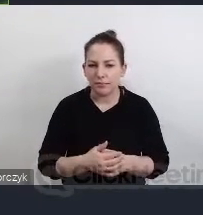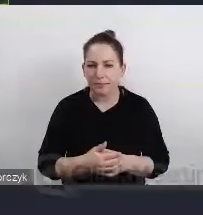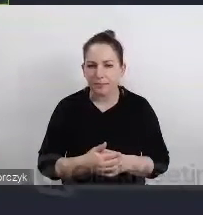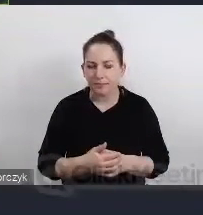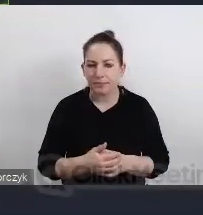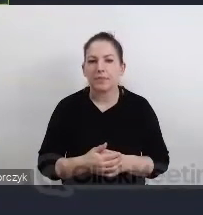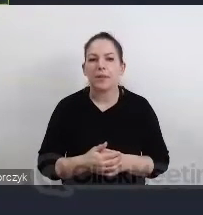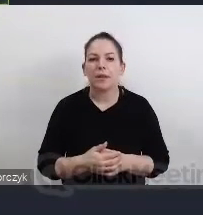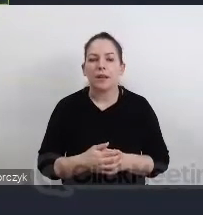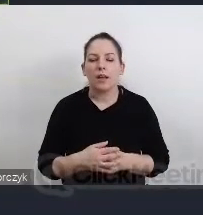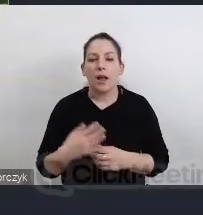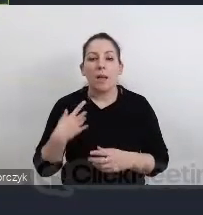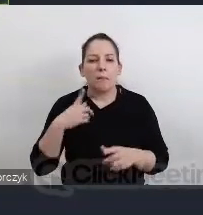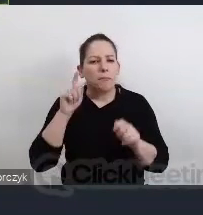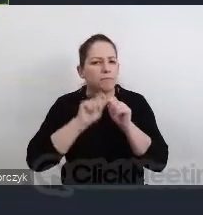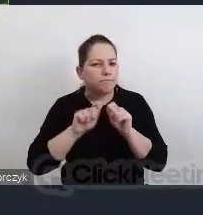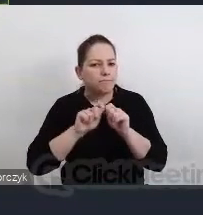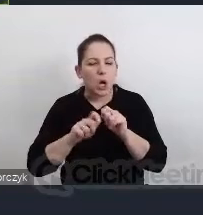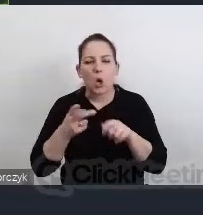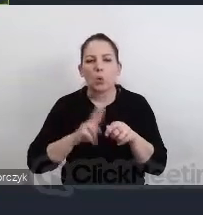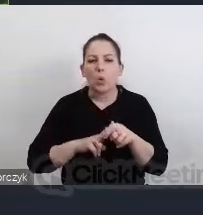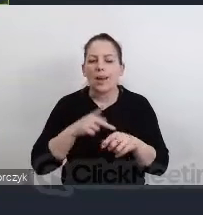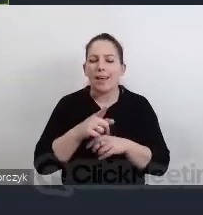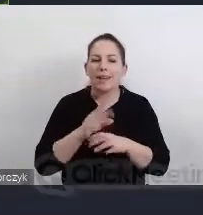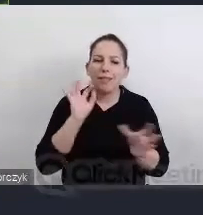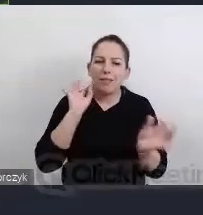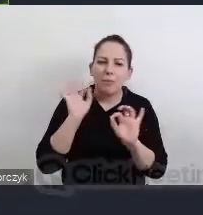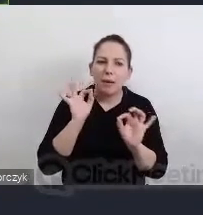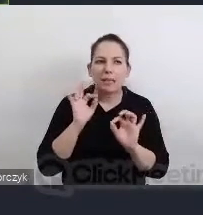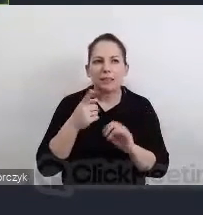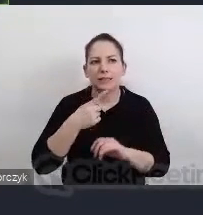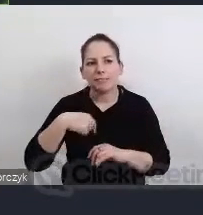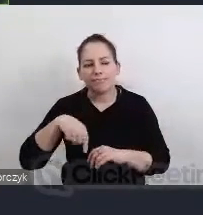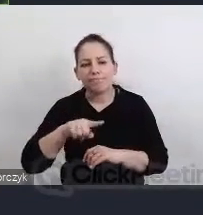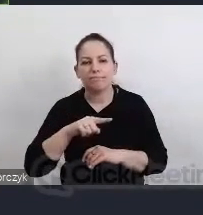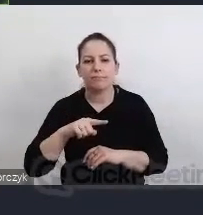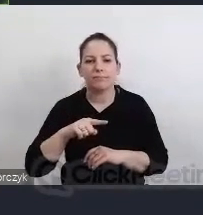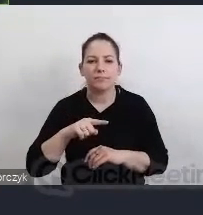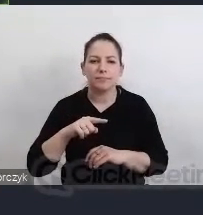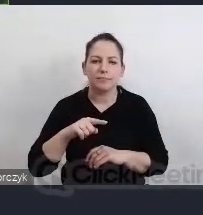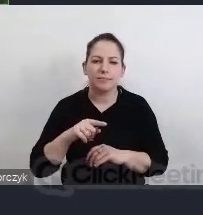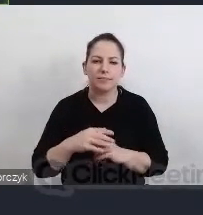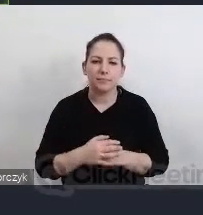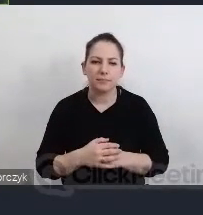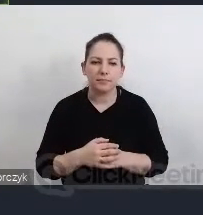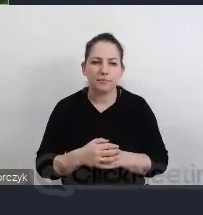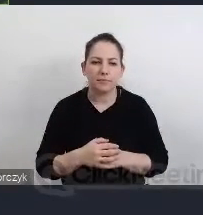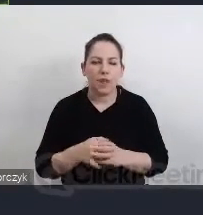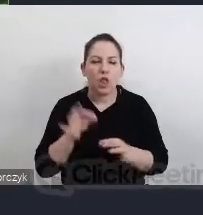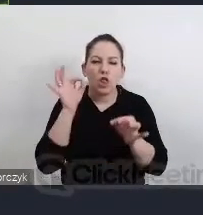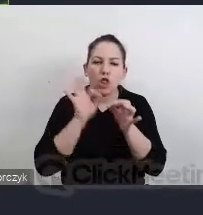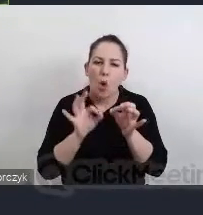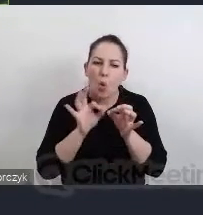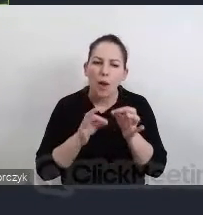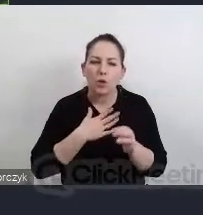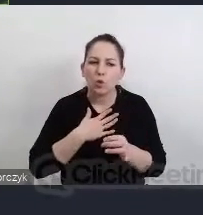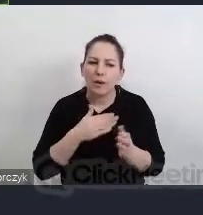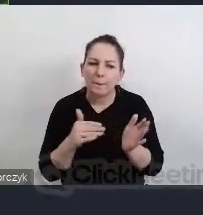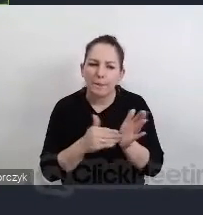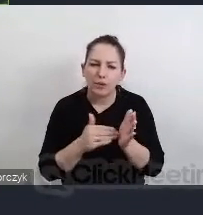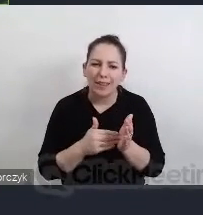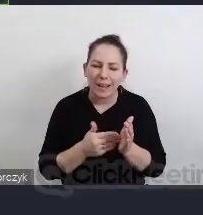Myśmy tak śledzili tutaj, które dane jeszcze by nam, może dane dokładniejsze byłyby nam